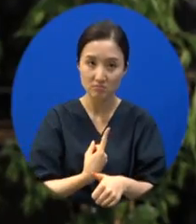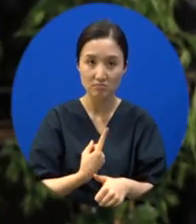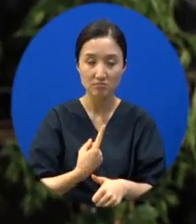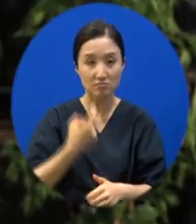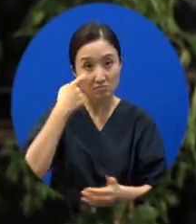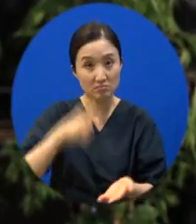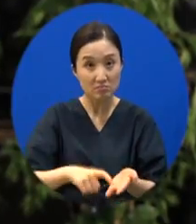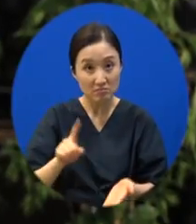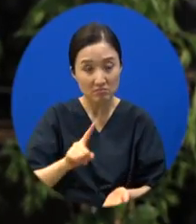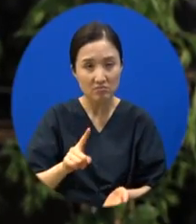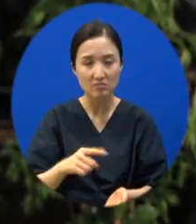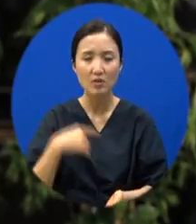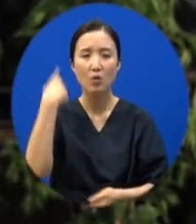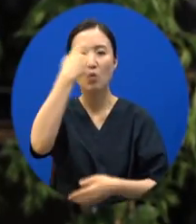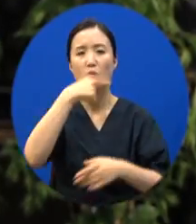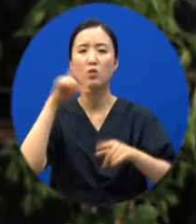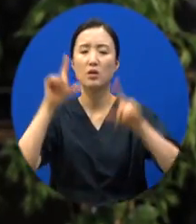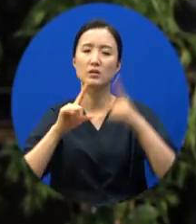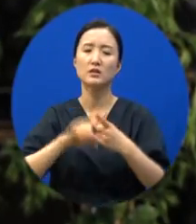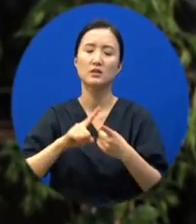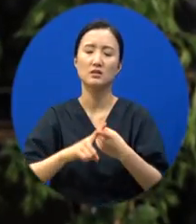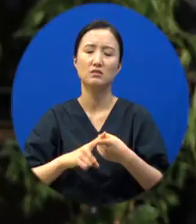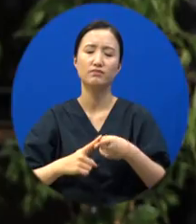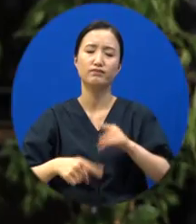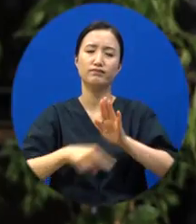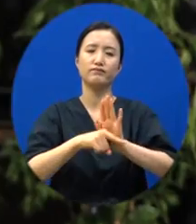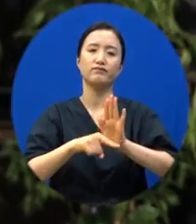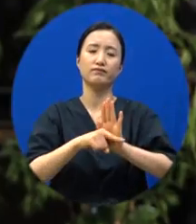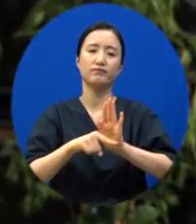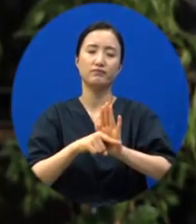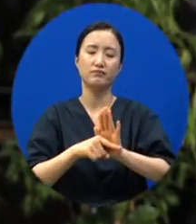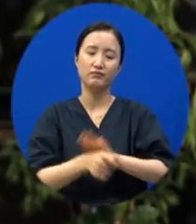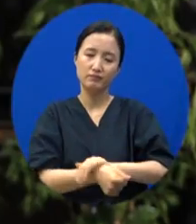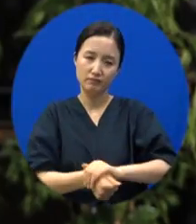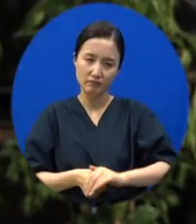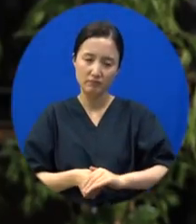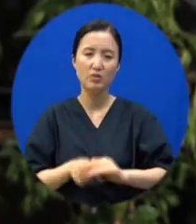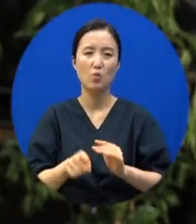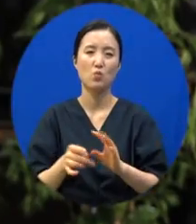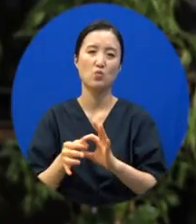되는 것들이 자기 외모에 대한 불만과 이어지게 되어